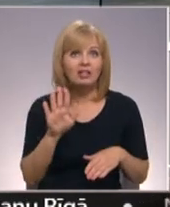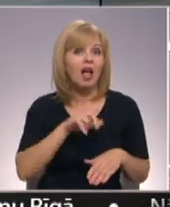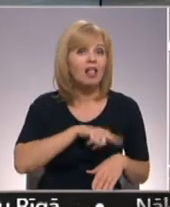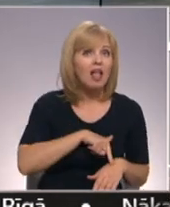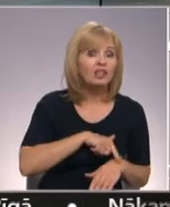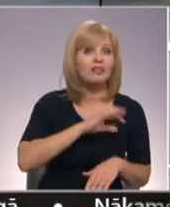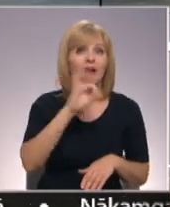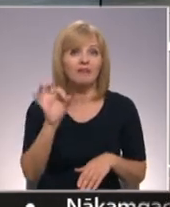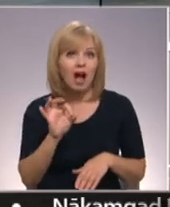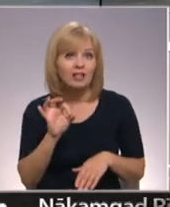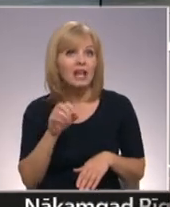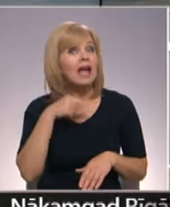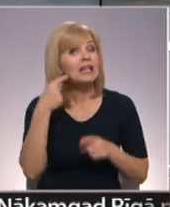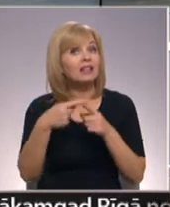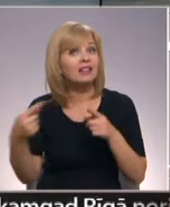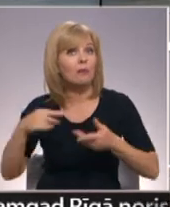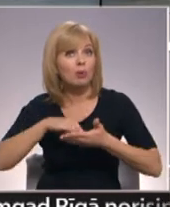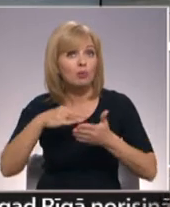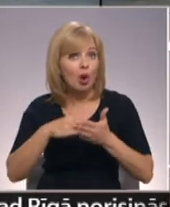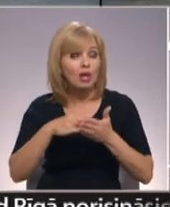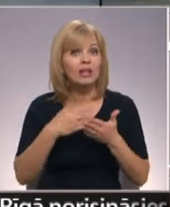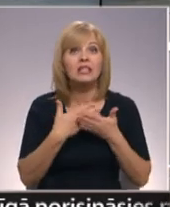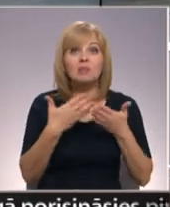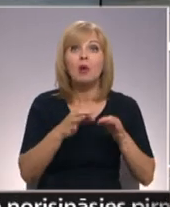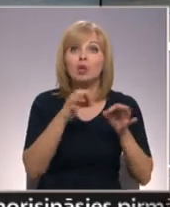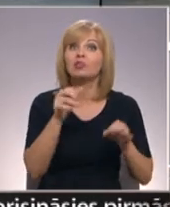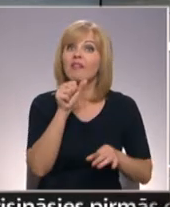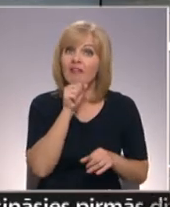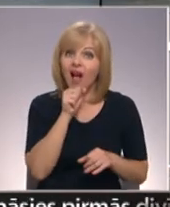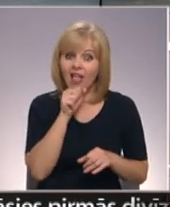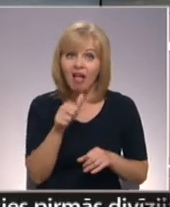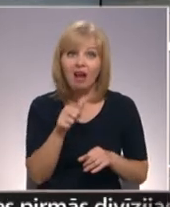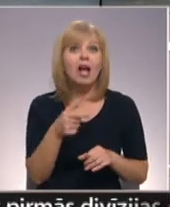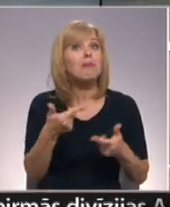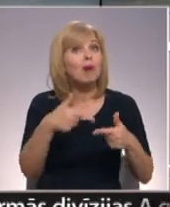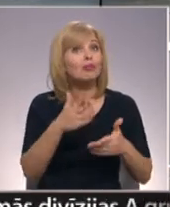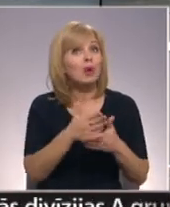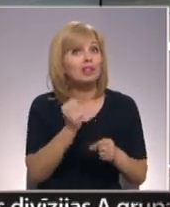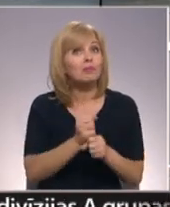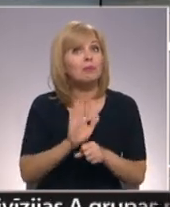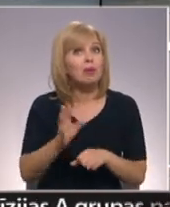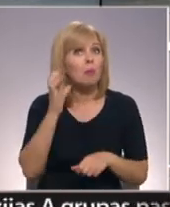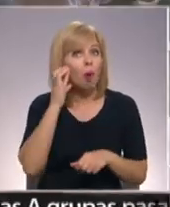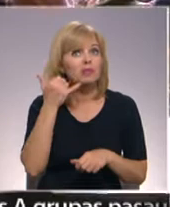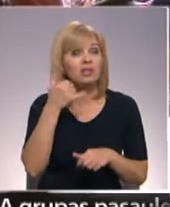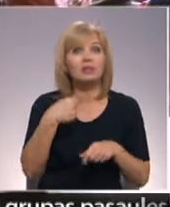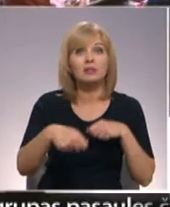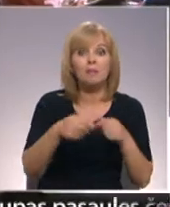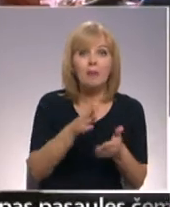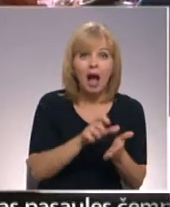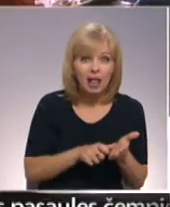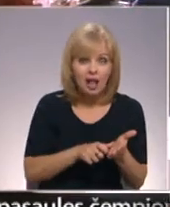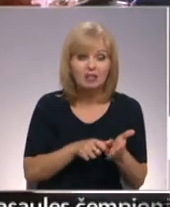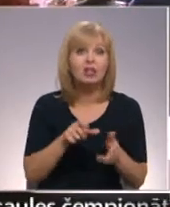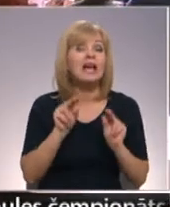darbs pie mobilās lietotnes spēles testēšanas un rokas grāmatas izstrādes un stāsta Talsu televīzija. Projekta